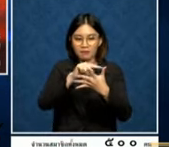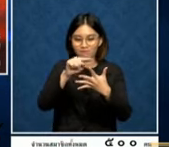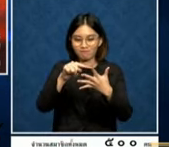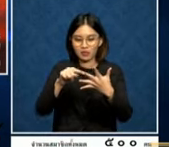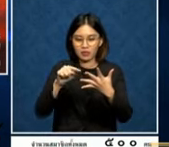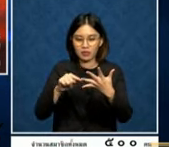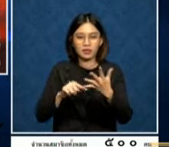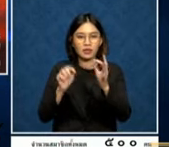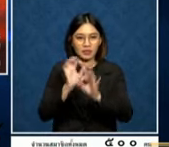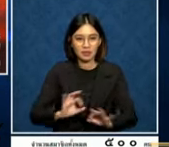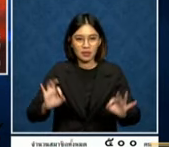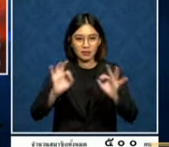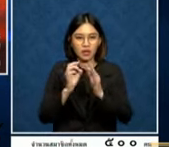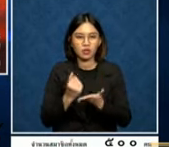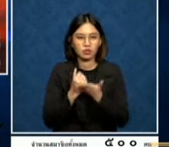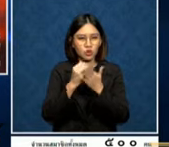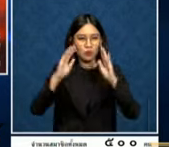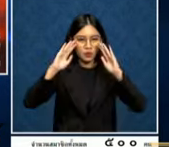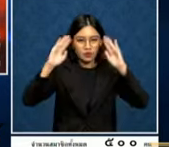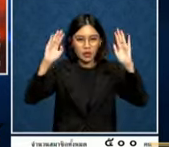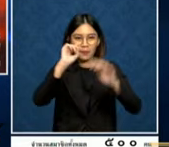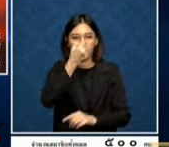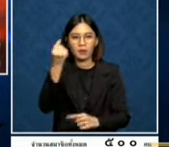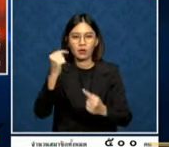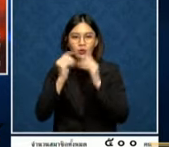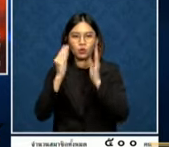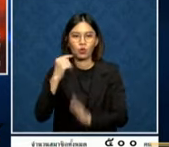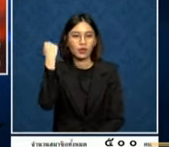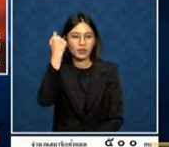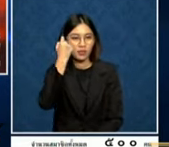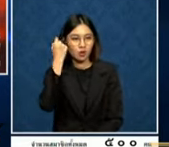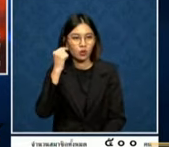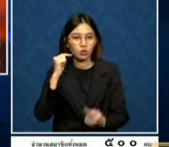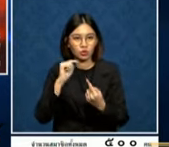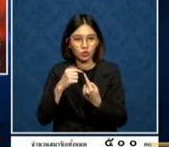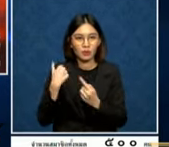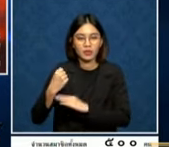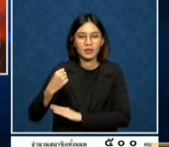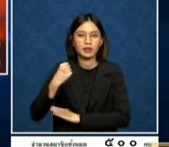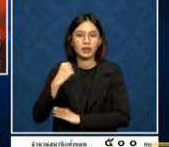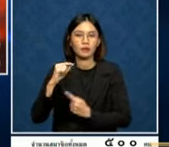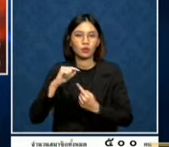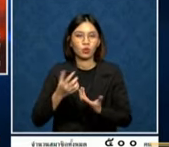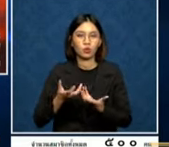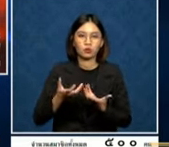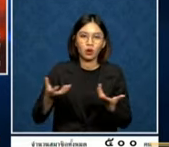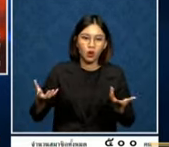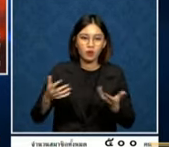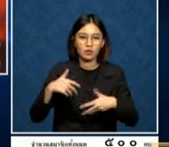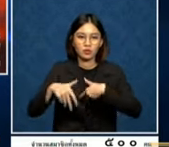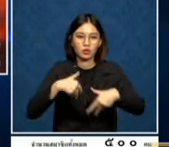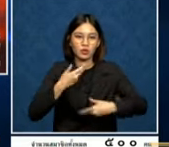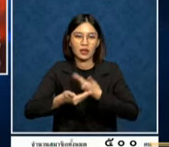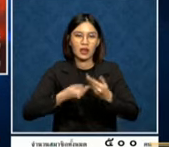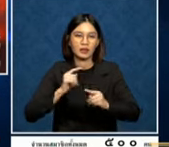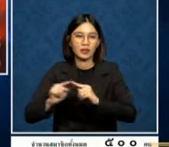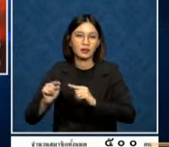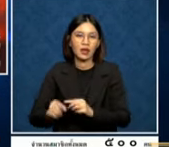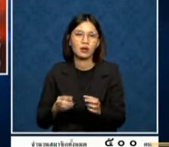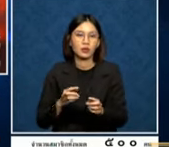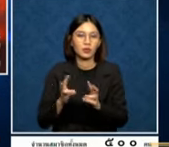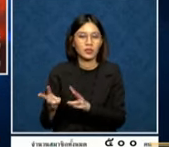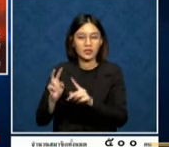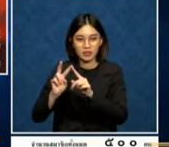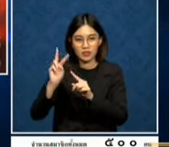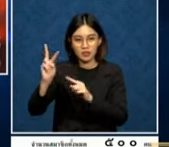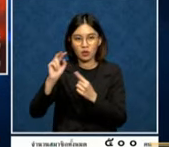สำคัญนะคะที่จะเปิดประสบการณ์ใหม่ๆให้กับนักท่องเที่ยวควบคู่ไปกับการเสริมความแข็งแกร่งของผลิตภัณฑ์ชุมชนของไทยค่ะกลยุทธ์ที่